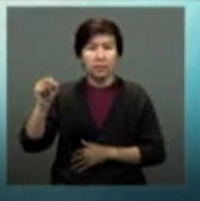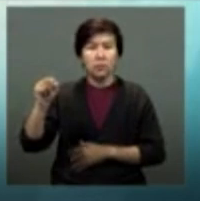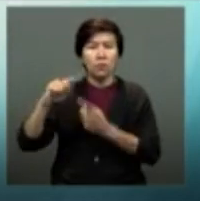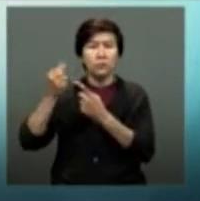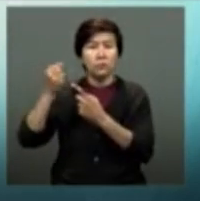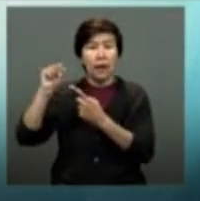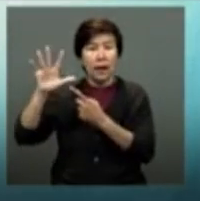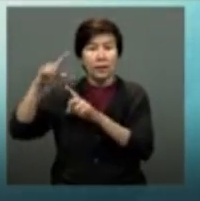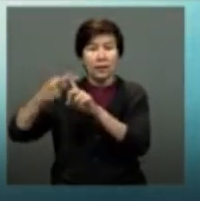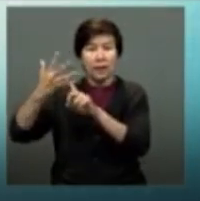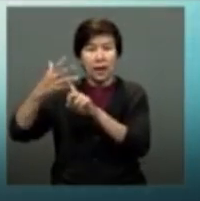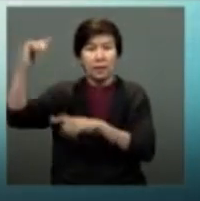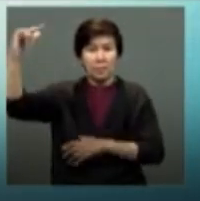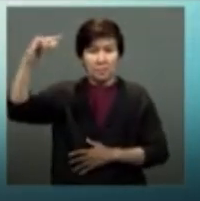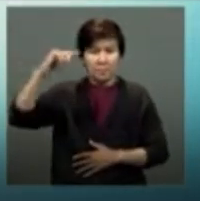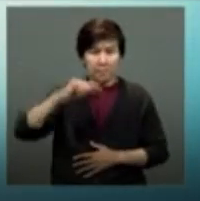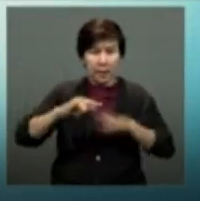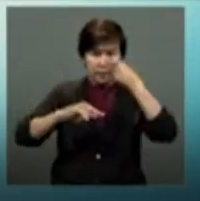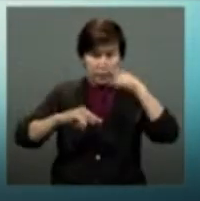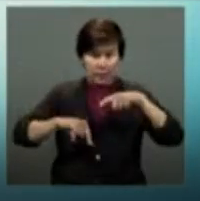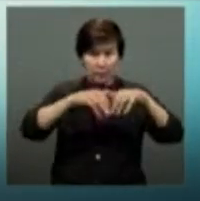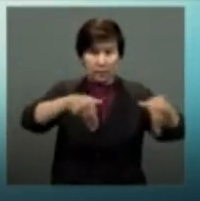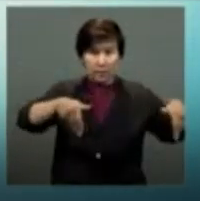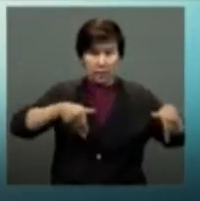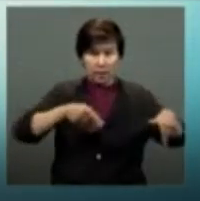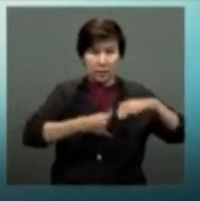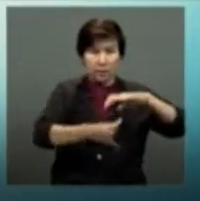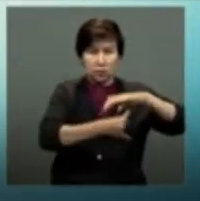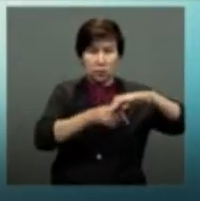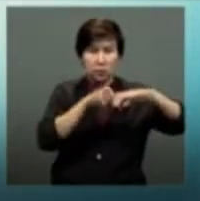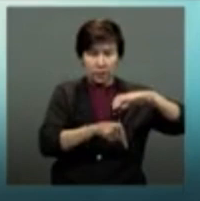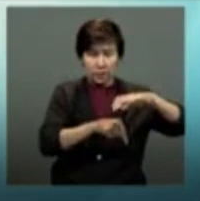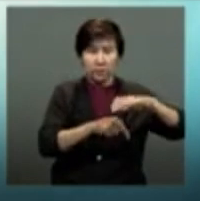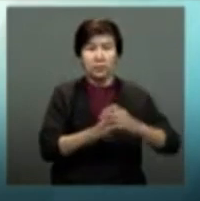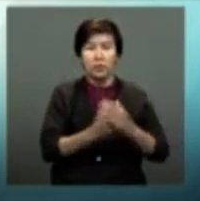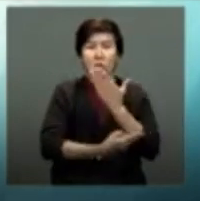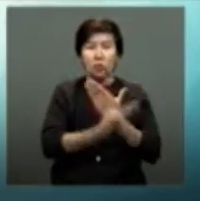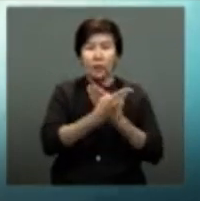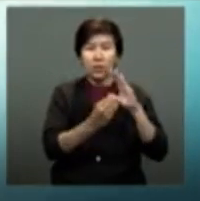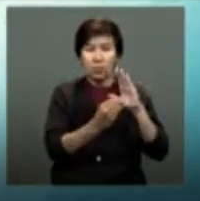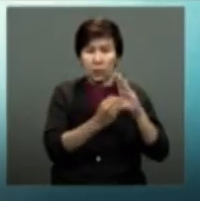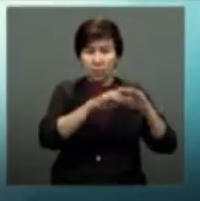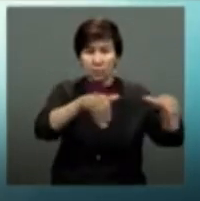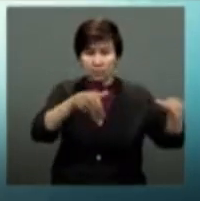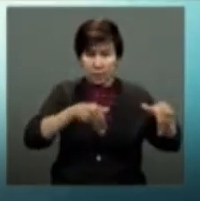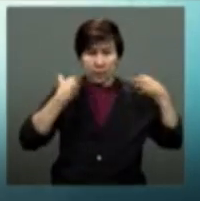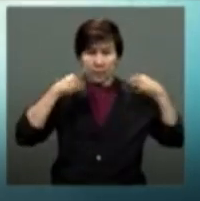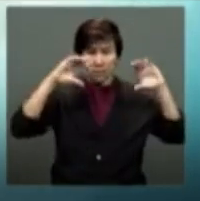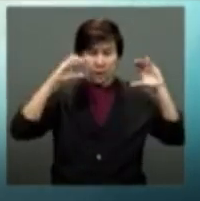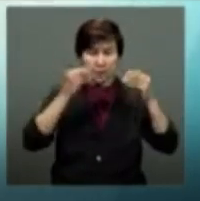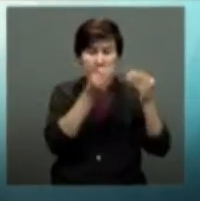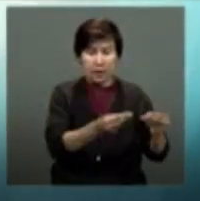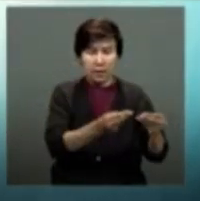เข้าพักสเตทควอรันทีนในโรงแรมในกรุงเทพนะครับตรวจหาเชื้อวันที่18พฤษภาค